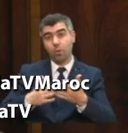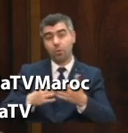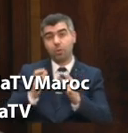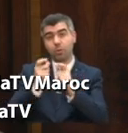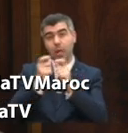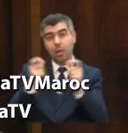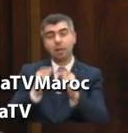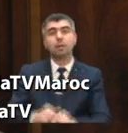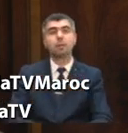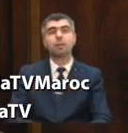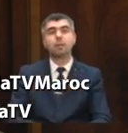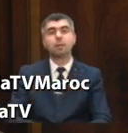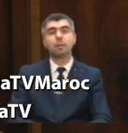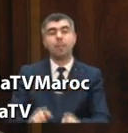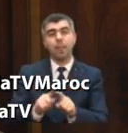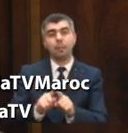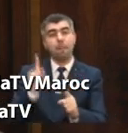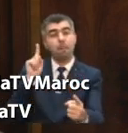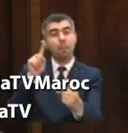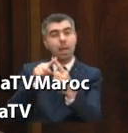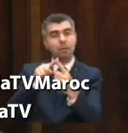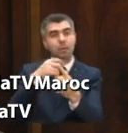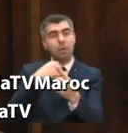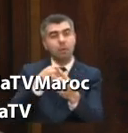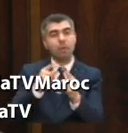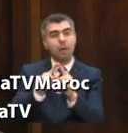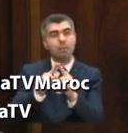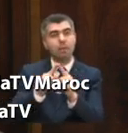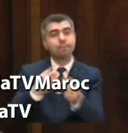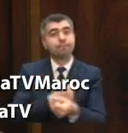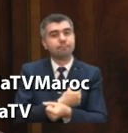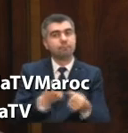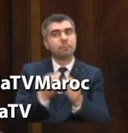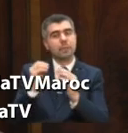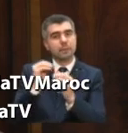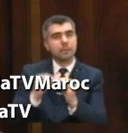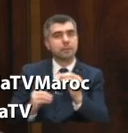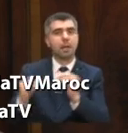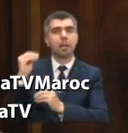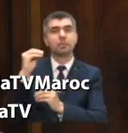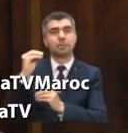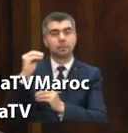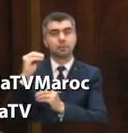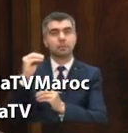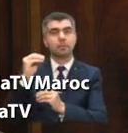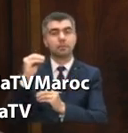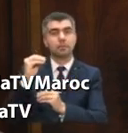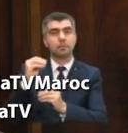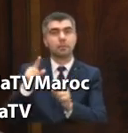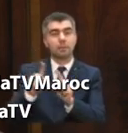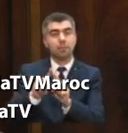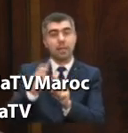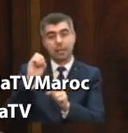المقاولات كيعطينا بشكل مباشر نتيجة مباشرة اللي هي ارتفاع عدد البطالة. معدل البطالة سيد الوزير سيقفز